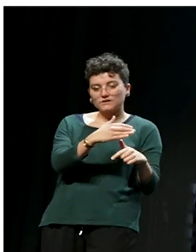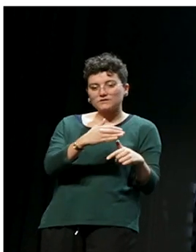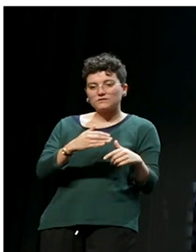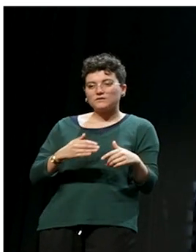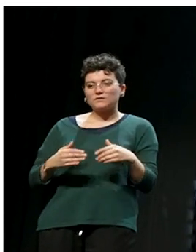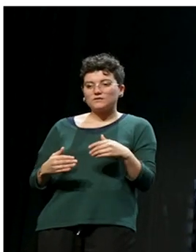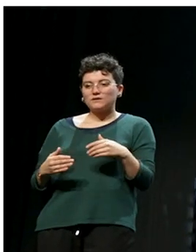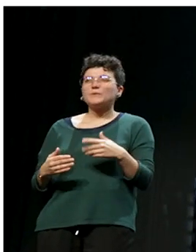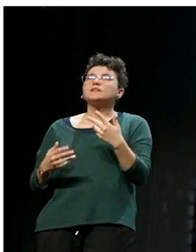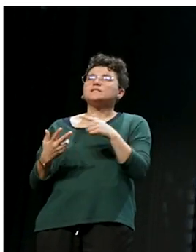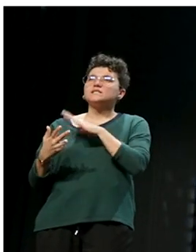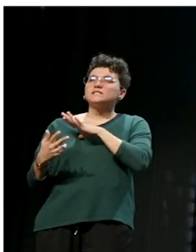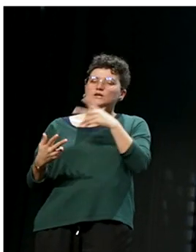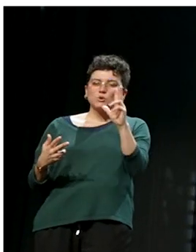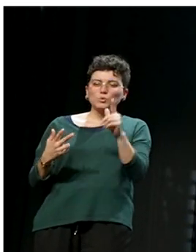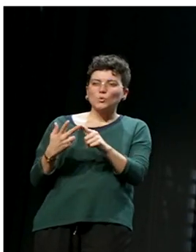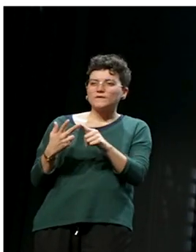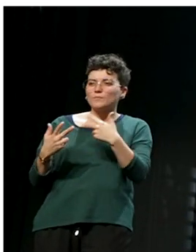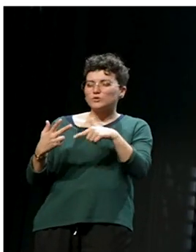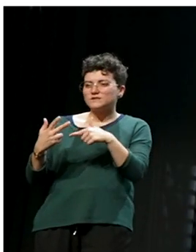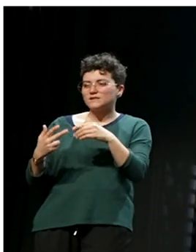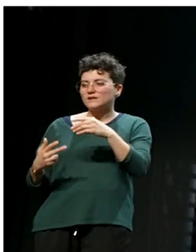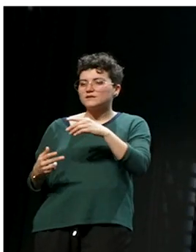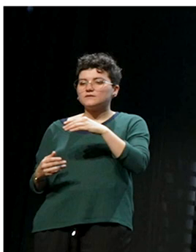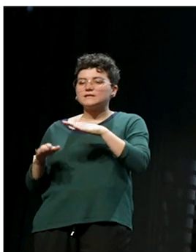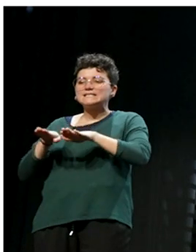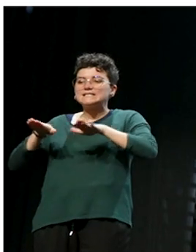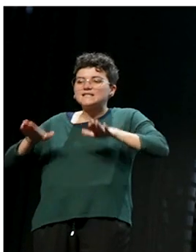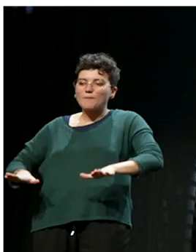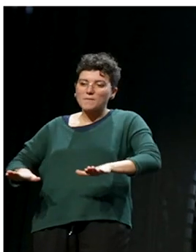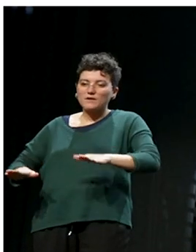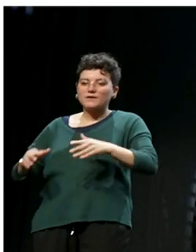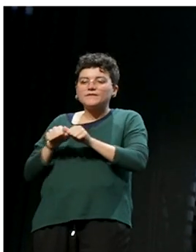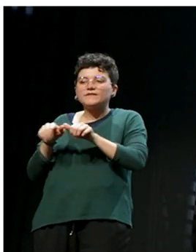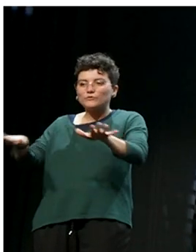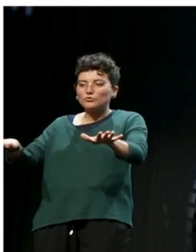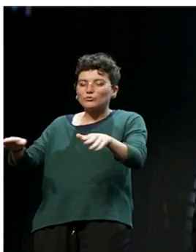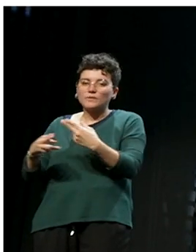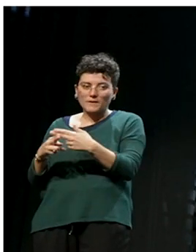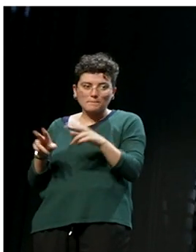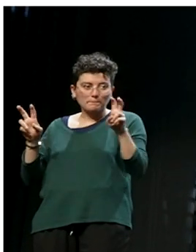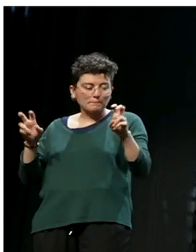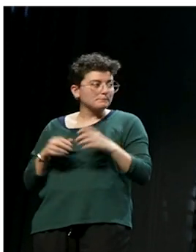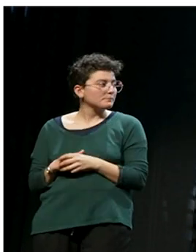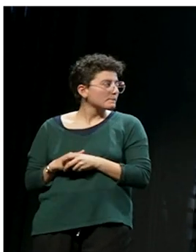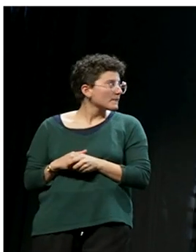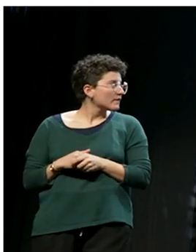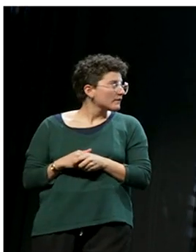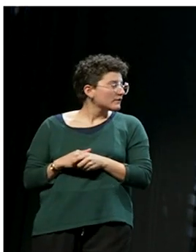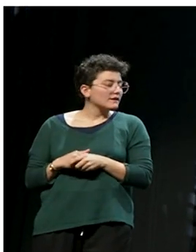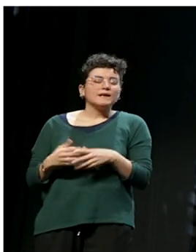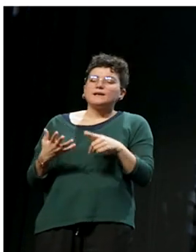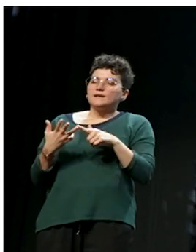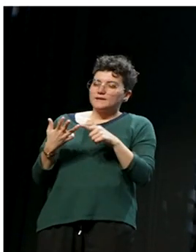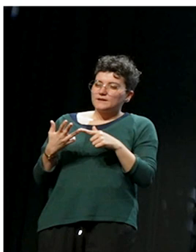Stable Diffusion. Quand je dis gentils, ils sont open source, c'est-à-dire que tous leurs algorithmes sont libres, on connaît les images dont elle s'inspire. Et il y a Lexica aussi